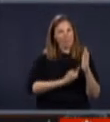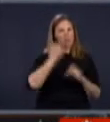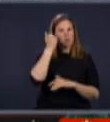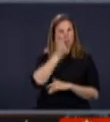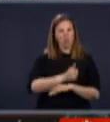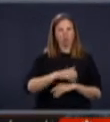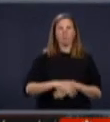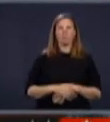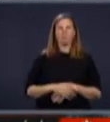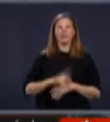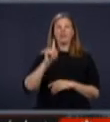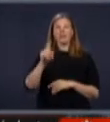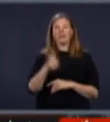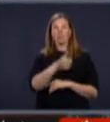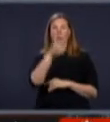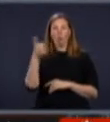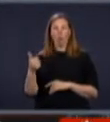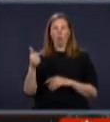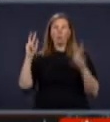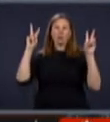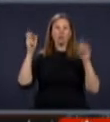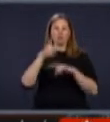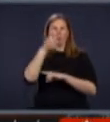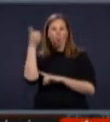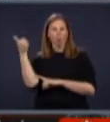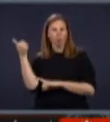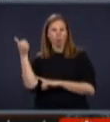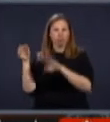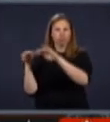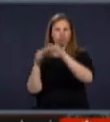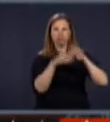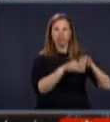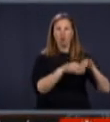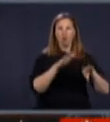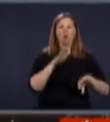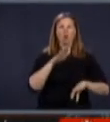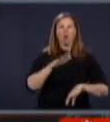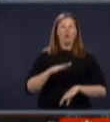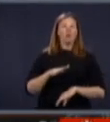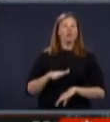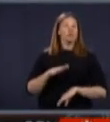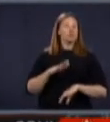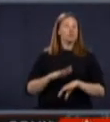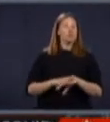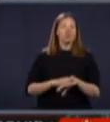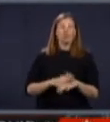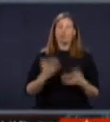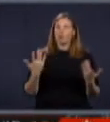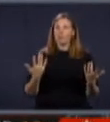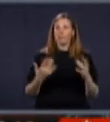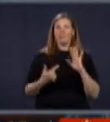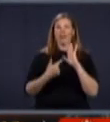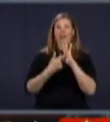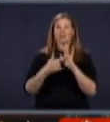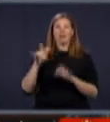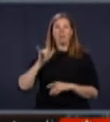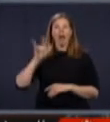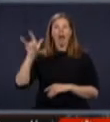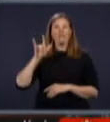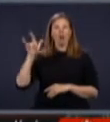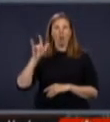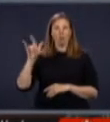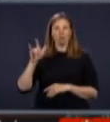Mon autre question, c'est un peu un autre sujet. En fait, c'est pas mal un autre sujet. Les transporteurs ont décidé d'offrir un crédit de voyage à leurs clients plutôt